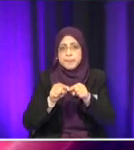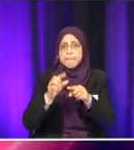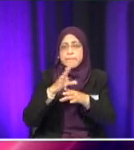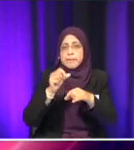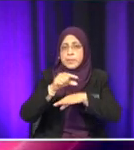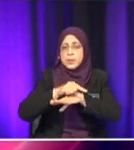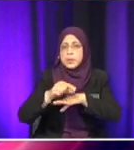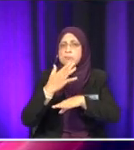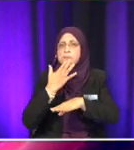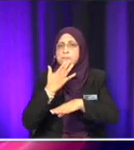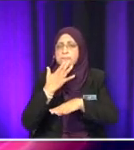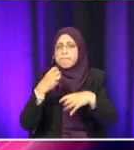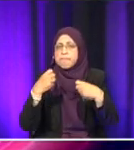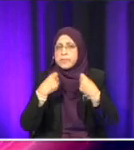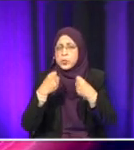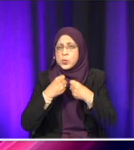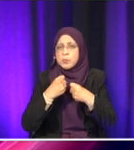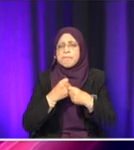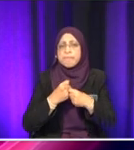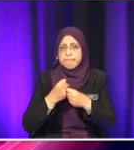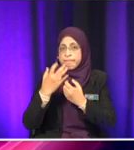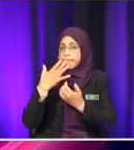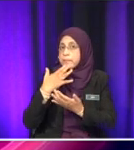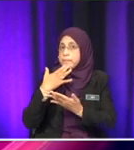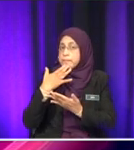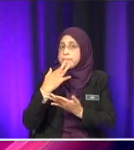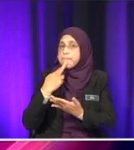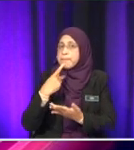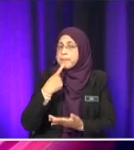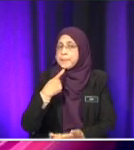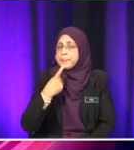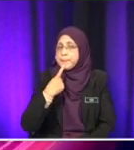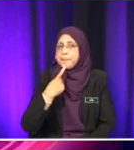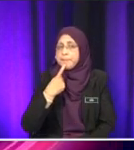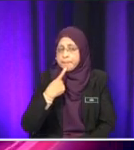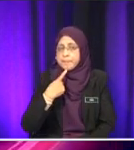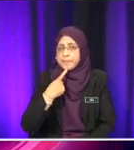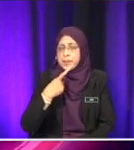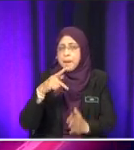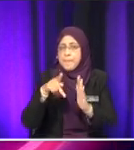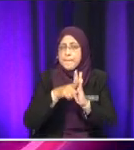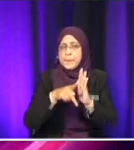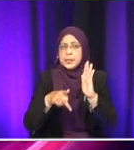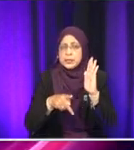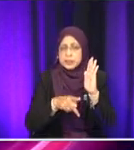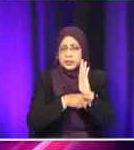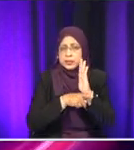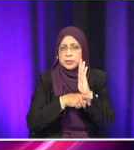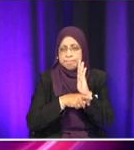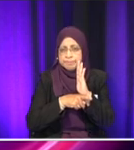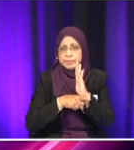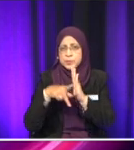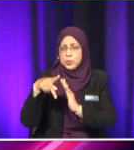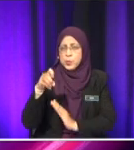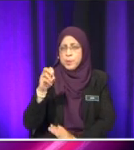penggunaan warna sejuk yaitu warna failed dan warna merah jambu Selain itu prinsip mereka ini bolehlah kontrol